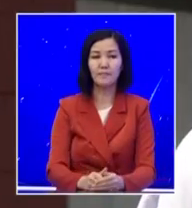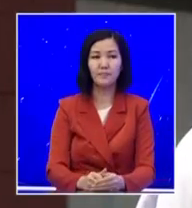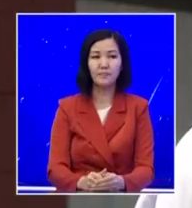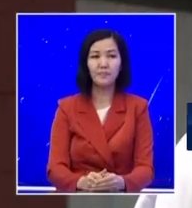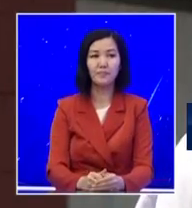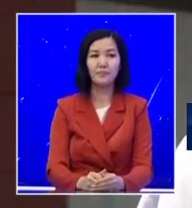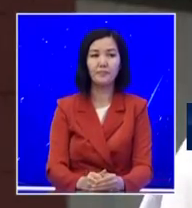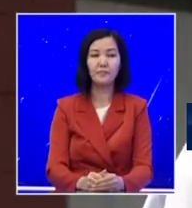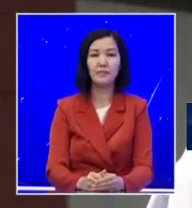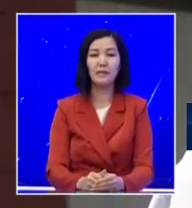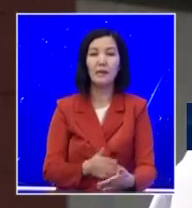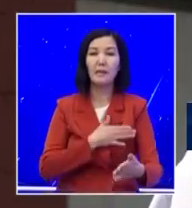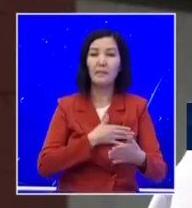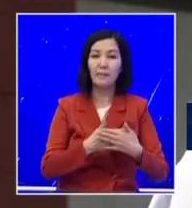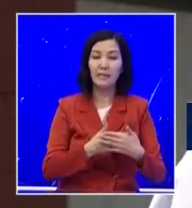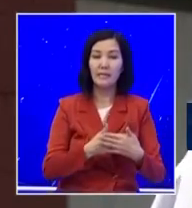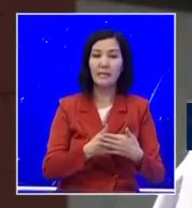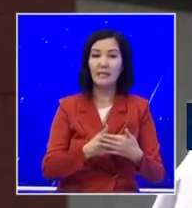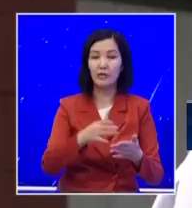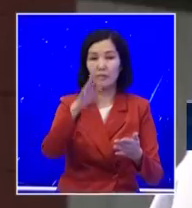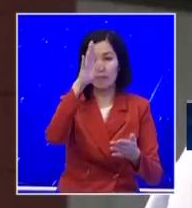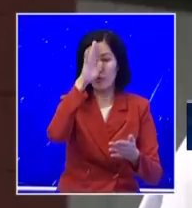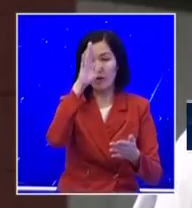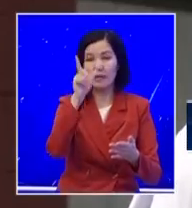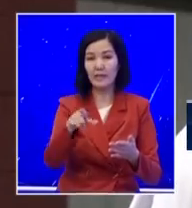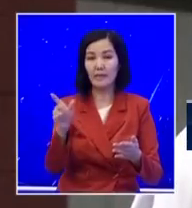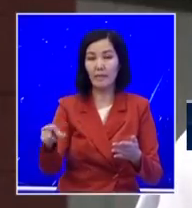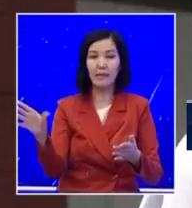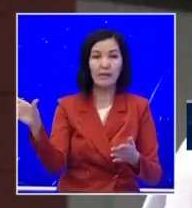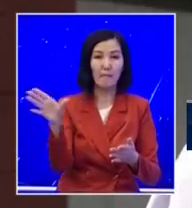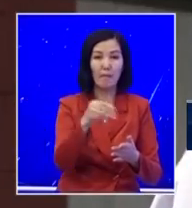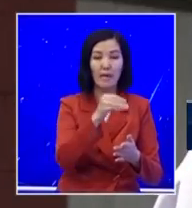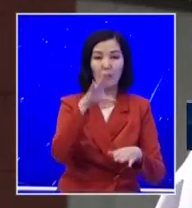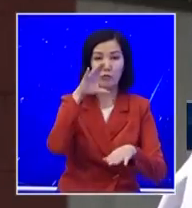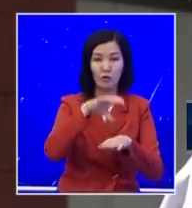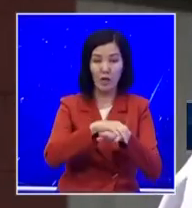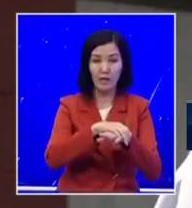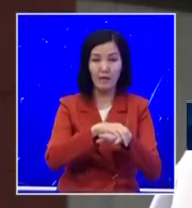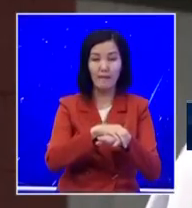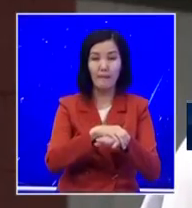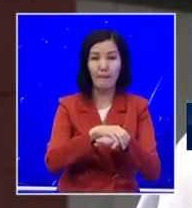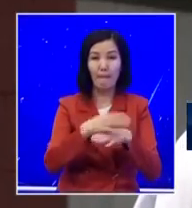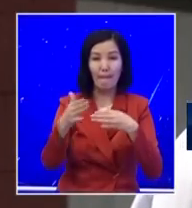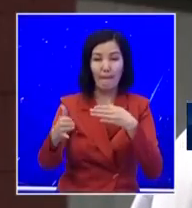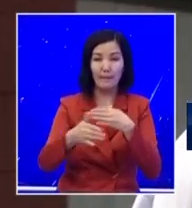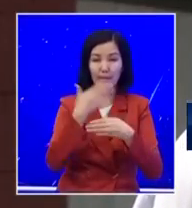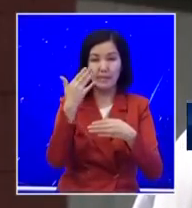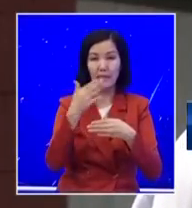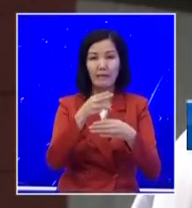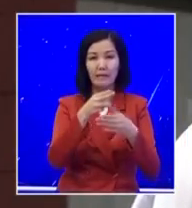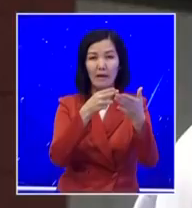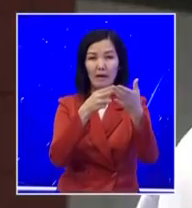сол кезде болды, белсеніп шыққан жігіттердің бәрі енді сол кезде ұсталды. Ұсталды. Енді ол жерде атыс